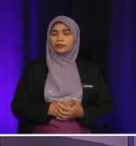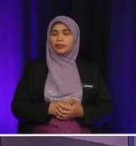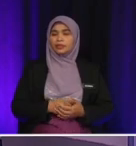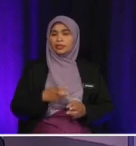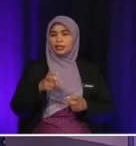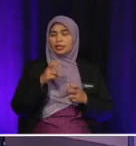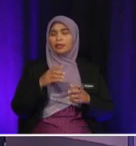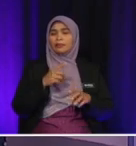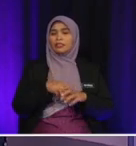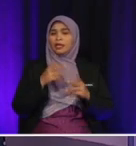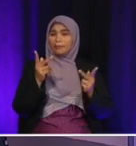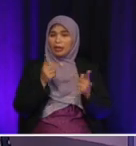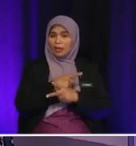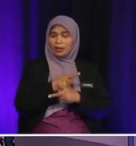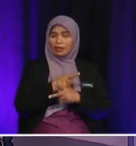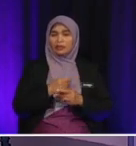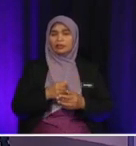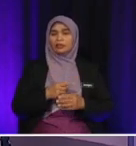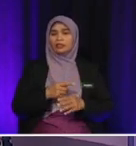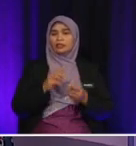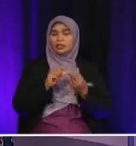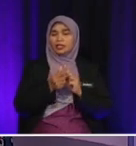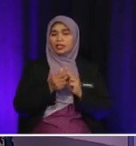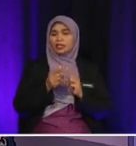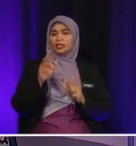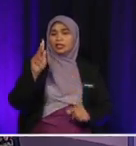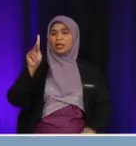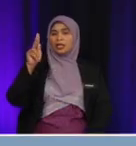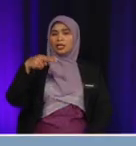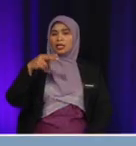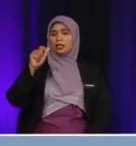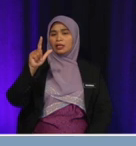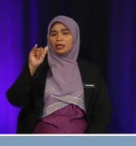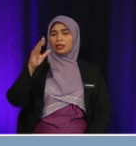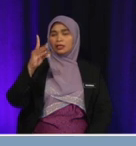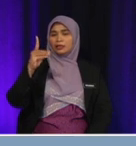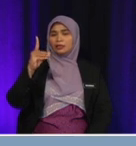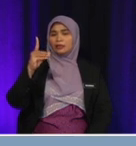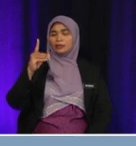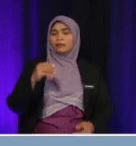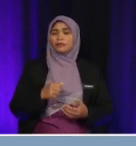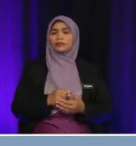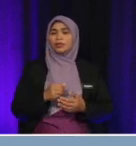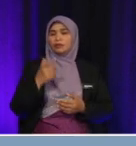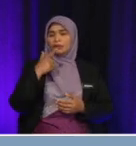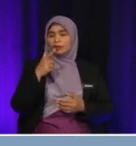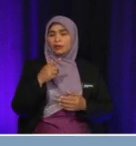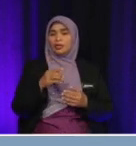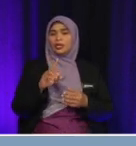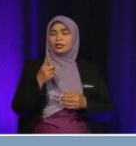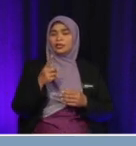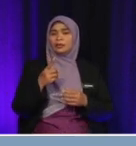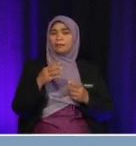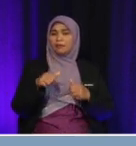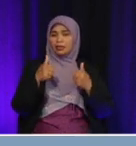kerana Saidina Umar tidak mahu umat Islam bergantung kepada berperang apa ni menang dalam